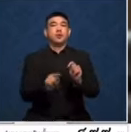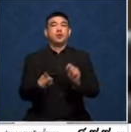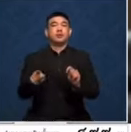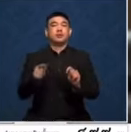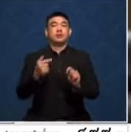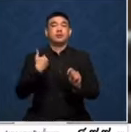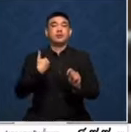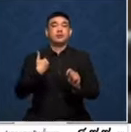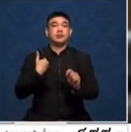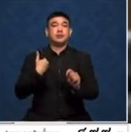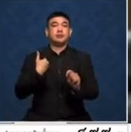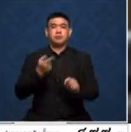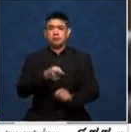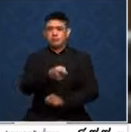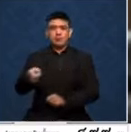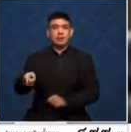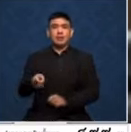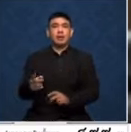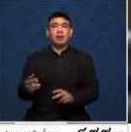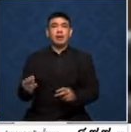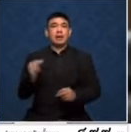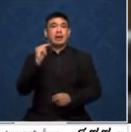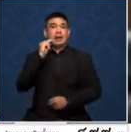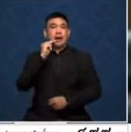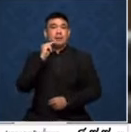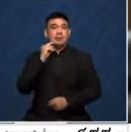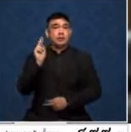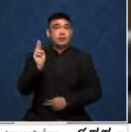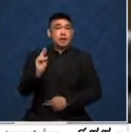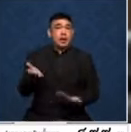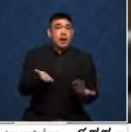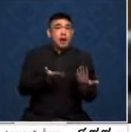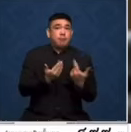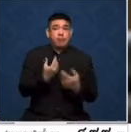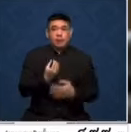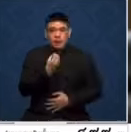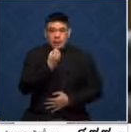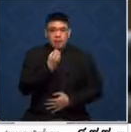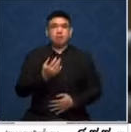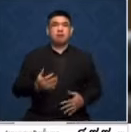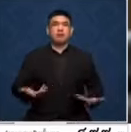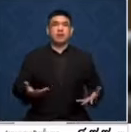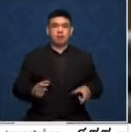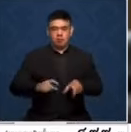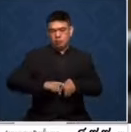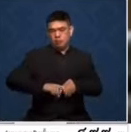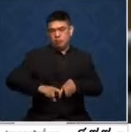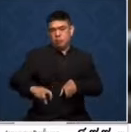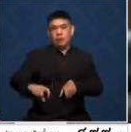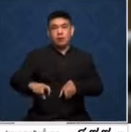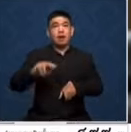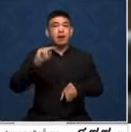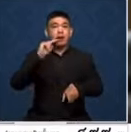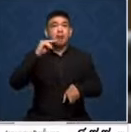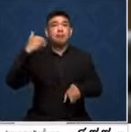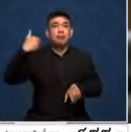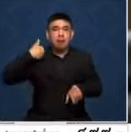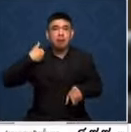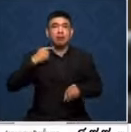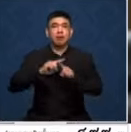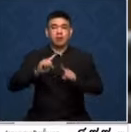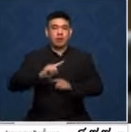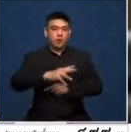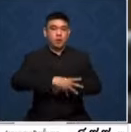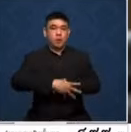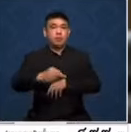ำเภอพลค่ะไม่มีน้ำประปาเพื่ออุปโภคบริโภคทั้งที่มีสายประปาพาดผ่านพื้นที่ค่ะแต่ไม่ส